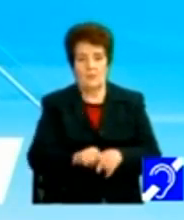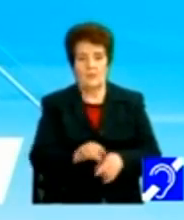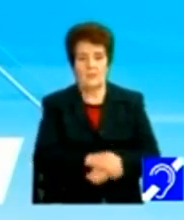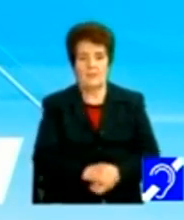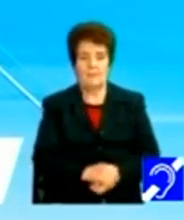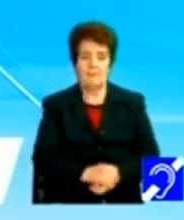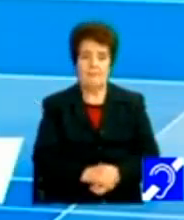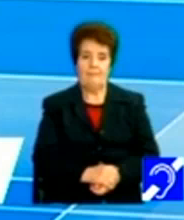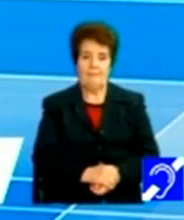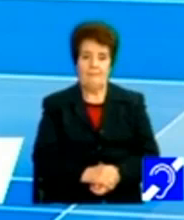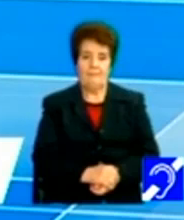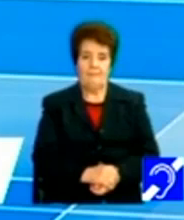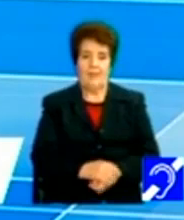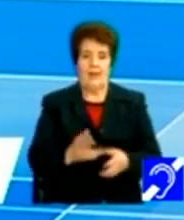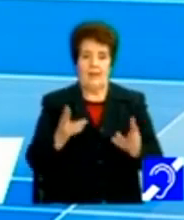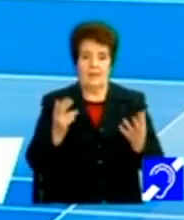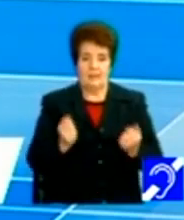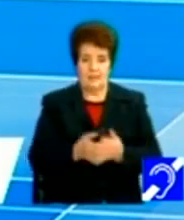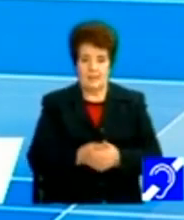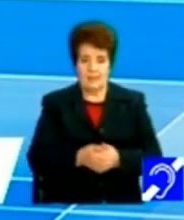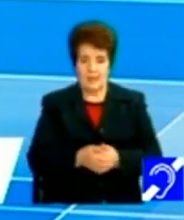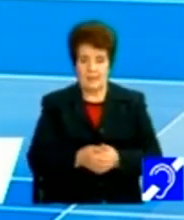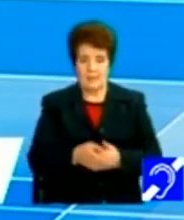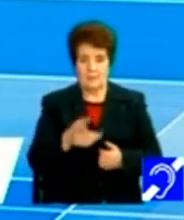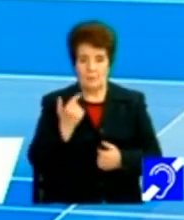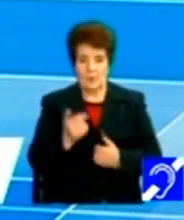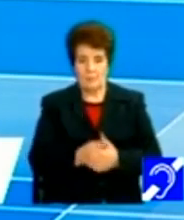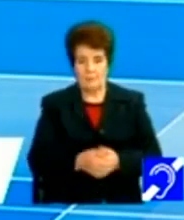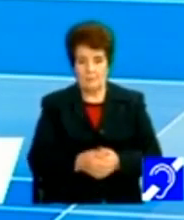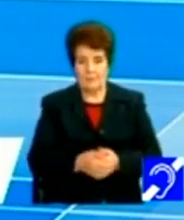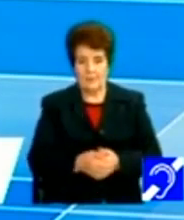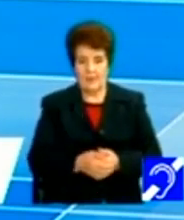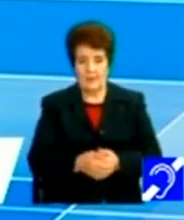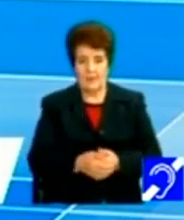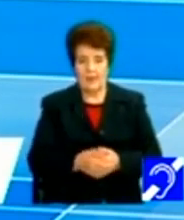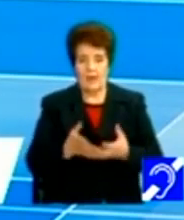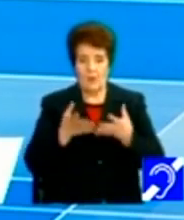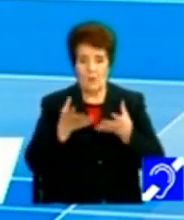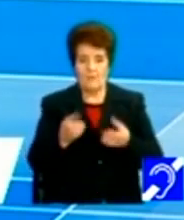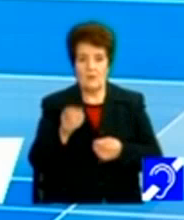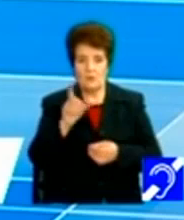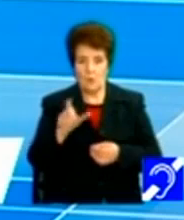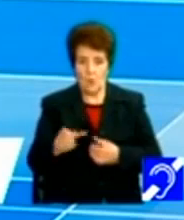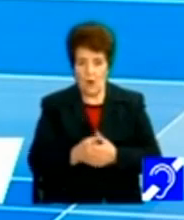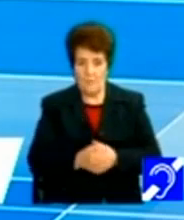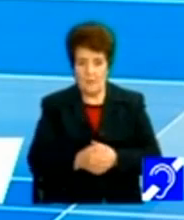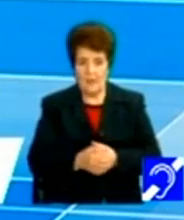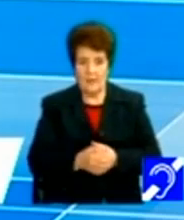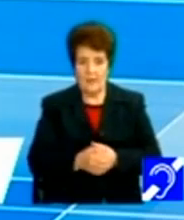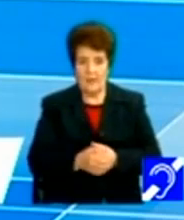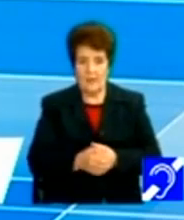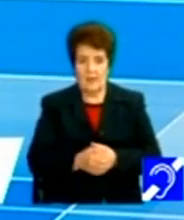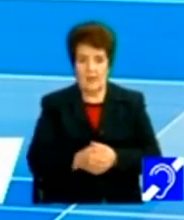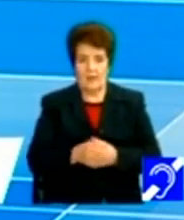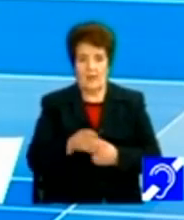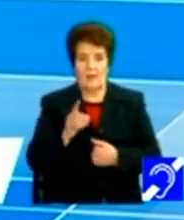Da, spunea mai devreme domnul Țăcu despre încercarea de a-i convinge pe oameni și, de fapt, și dumneavoastră a spus ulterior,